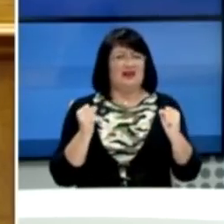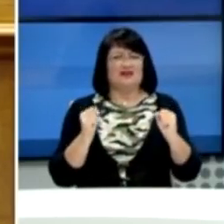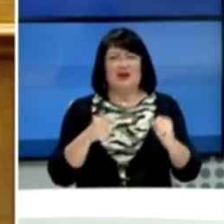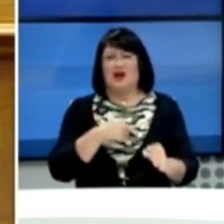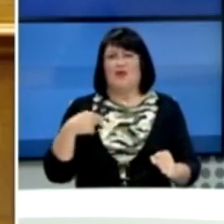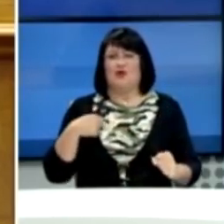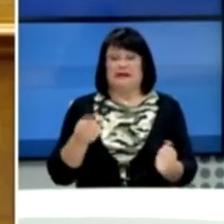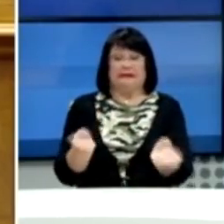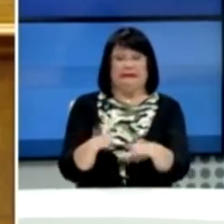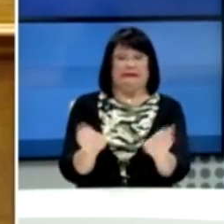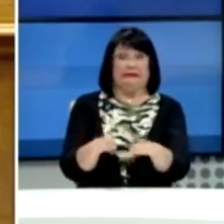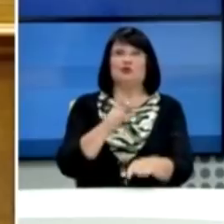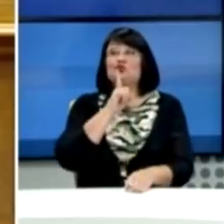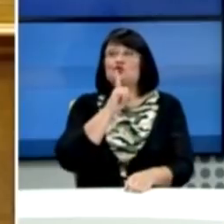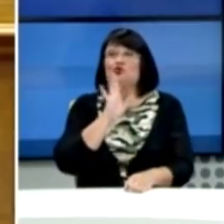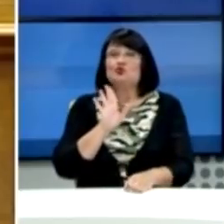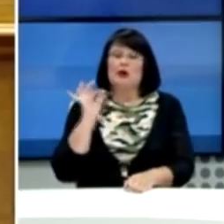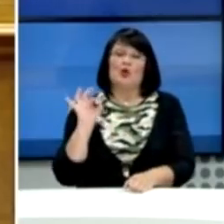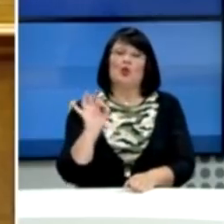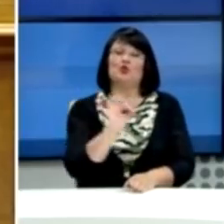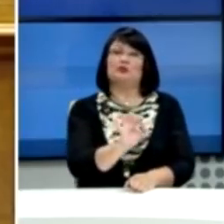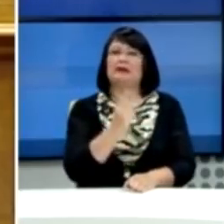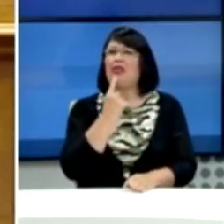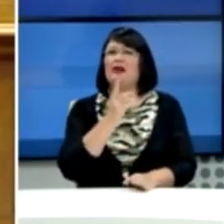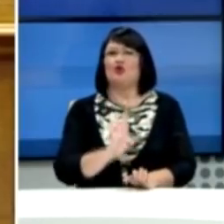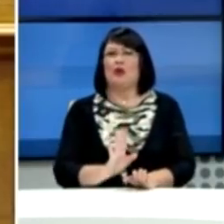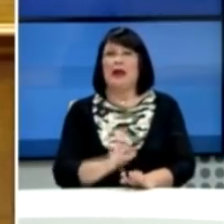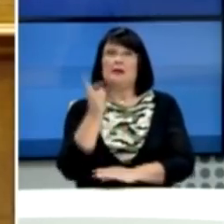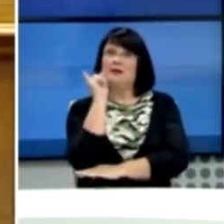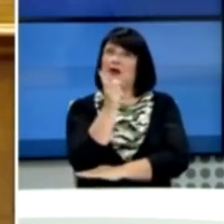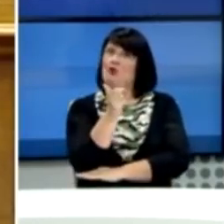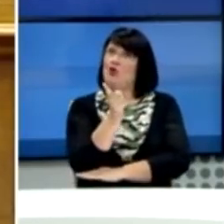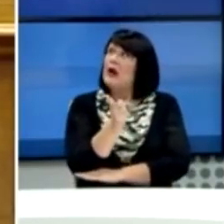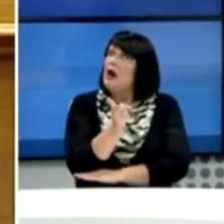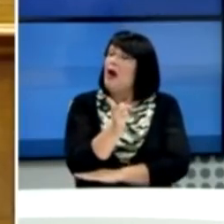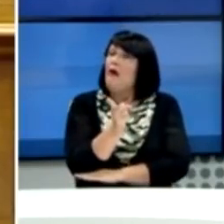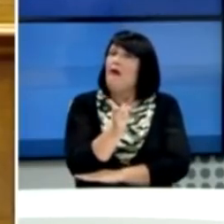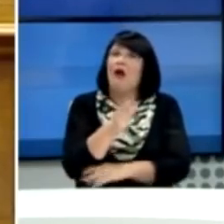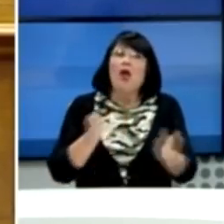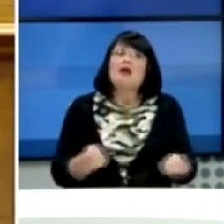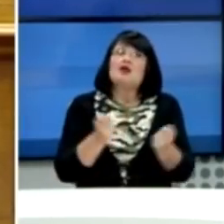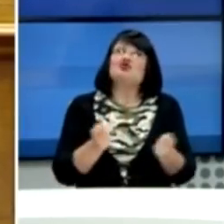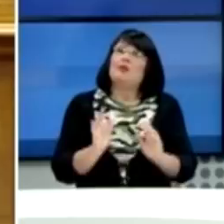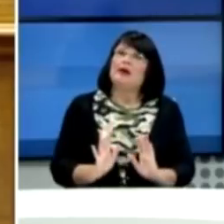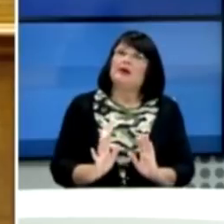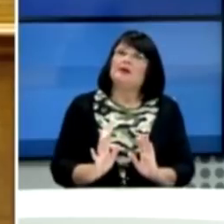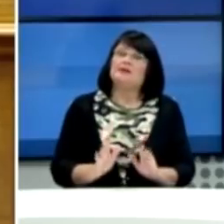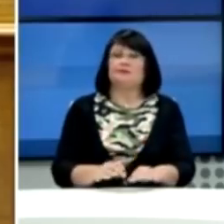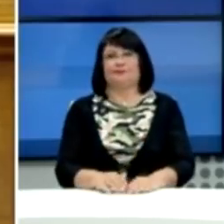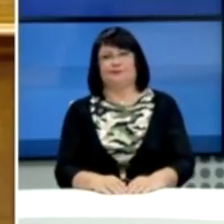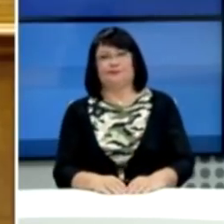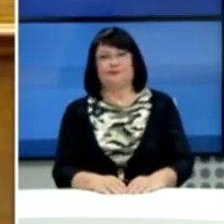εργοδοσία αποκρύπτει κρούσματα, φτάσατε στο σημείο να τιμωρείτε και από πάνω τους εργαζόμενους. Τι